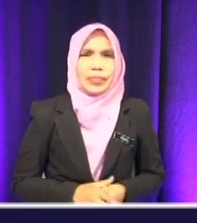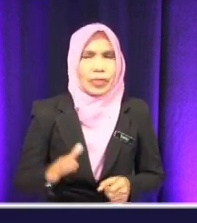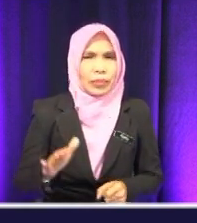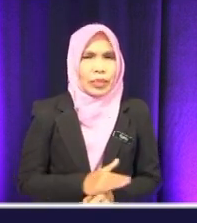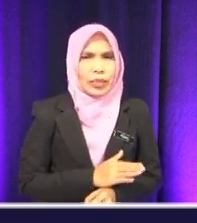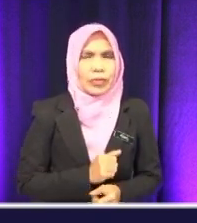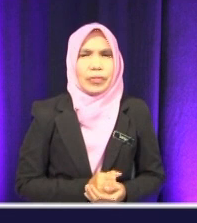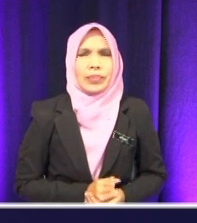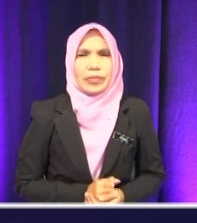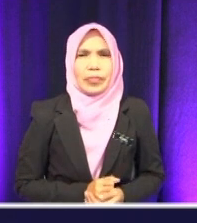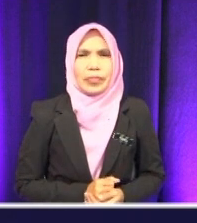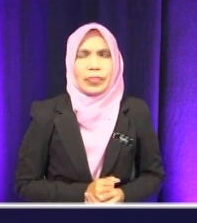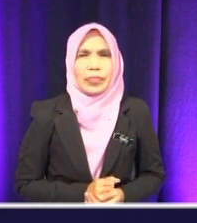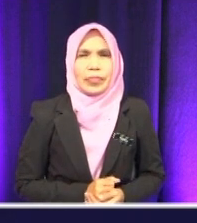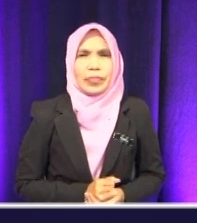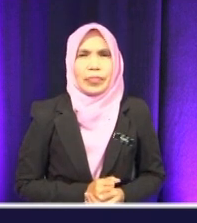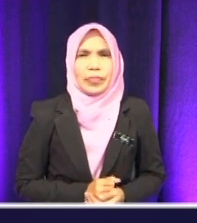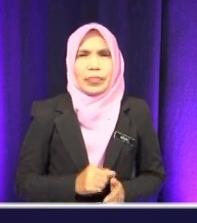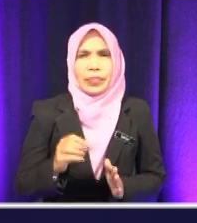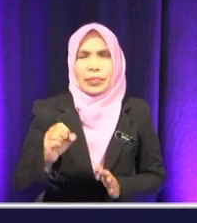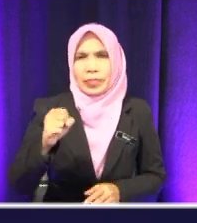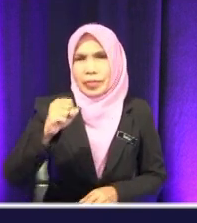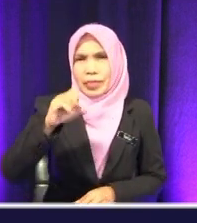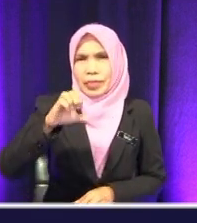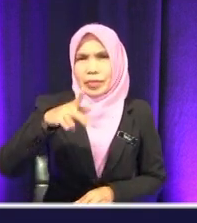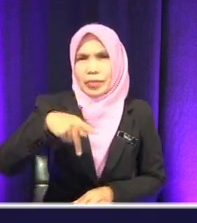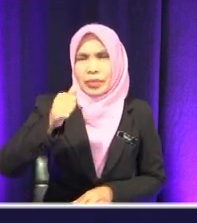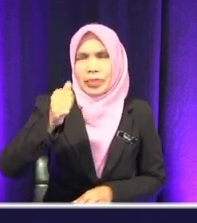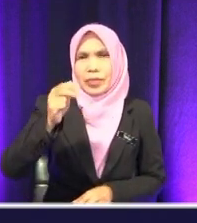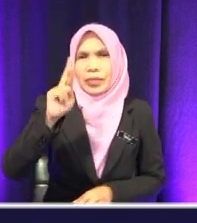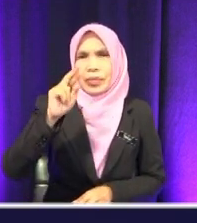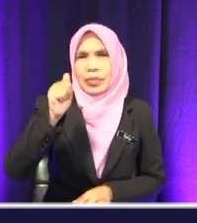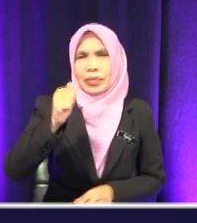separah transitif Ah calon-calon guringlah macam-macam